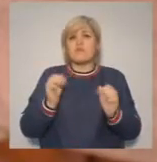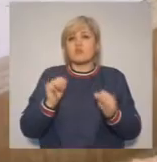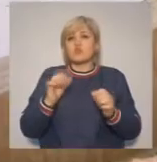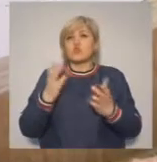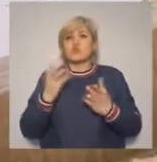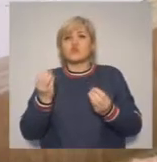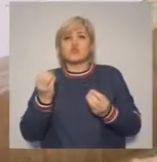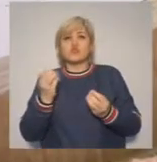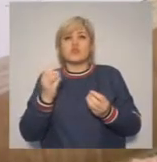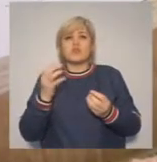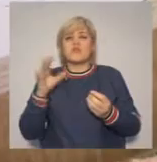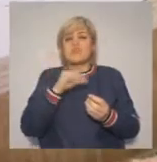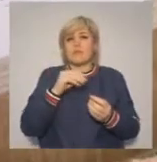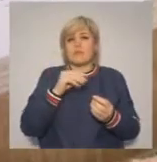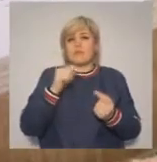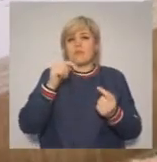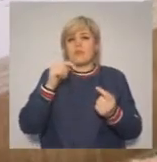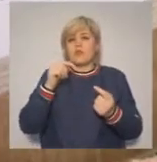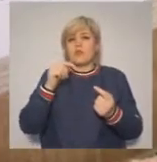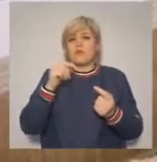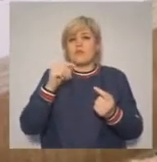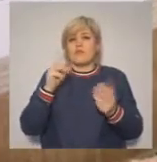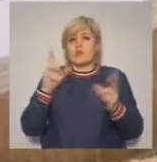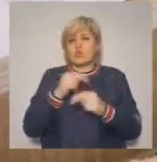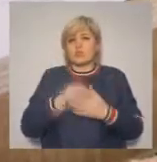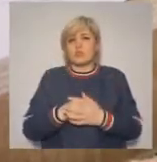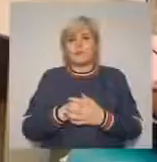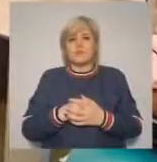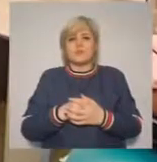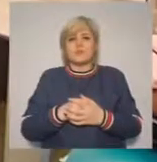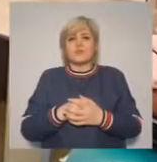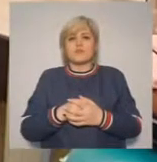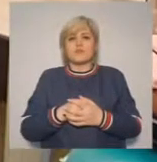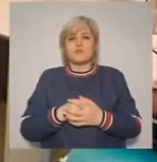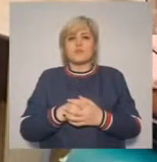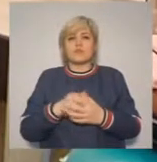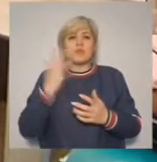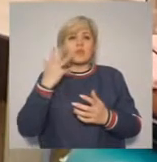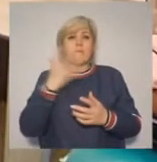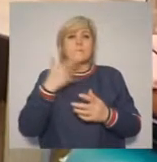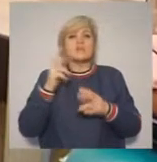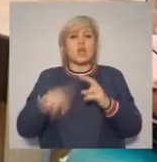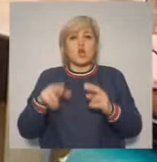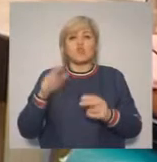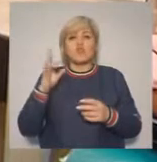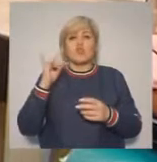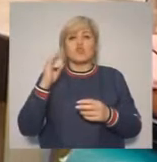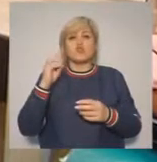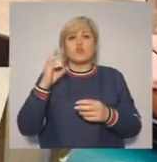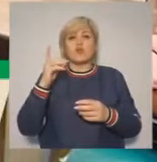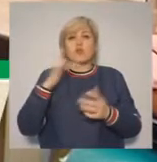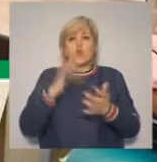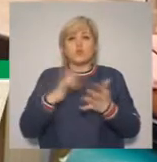сцена подарила ей возможности, с которыми еще не всем кукловодам везет. Когда мы заканчивали Нижегородское театральное училище, нам